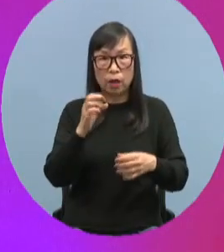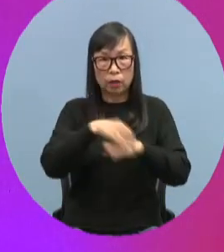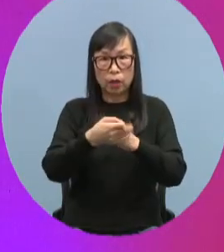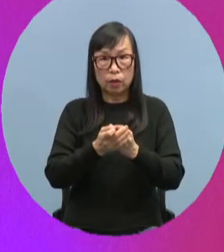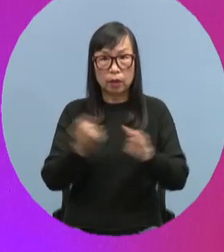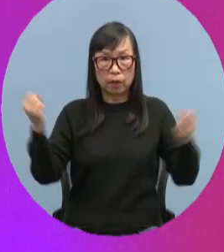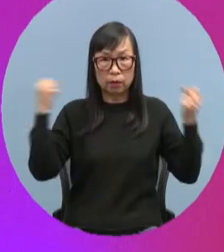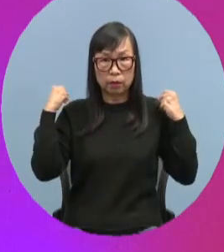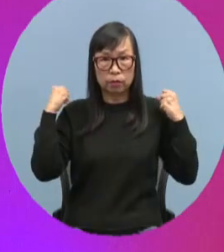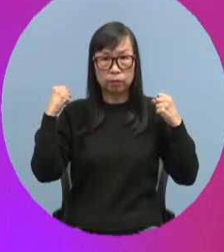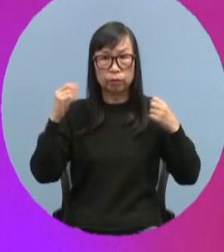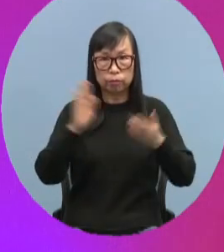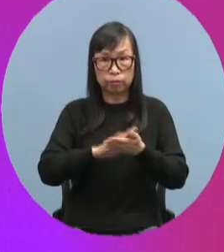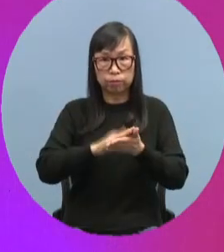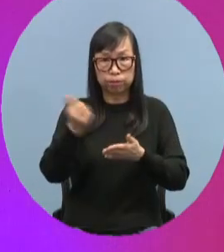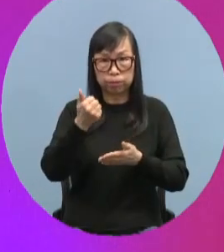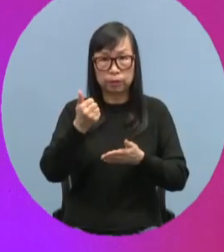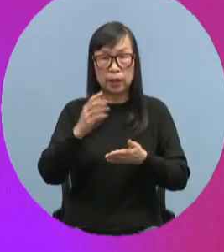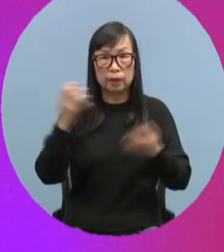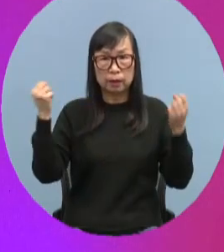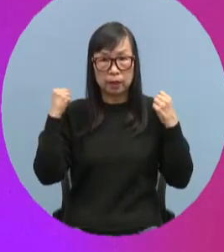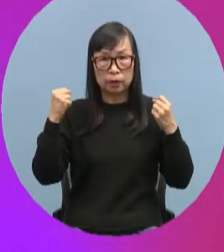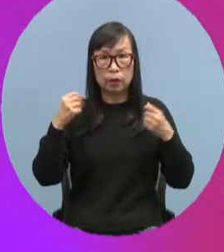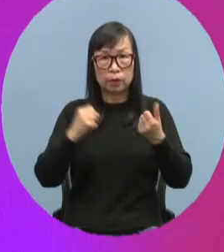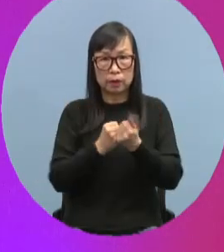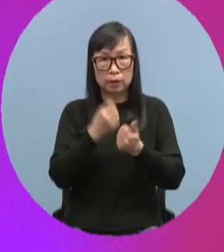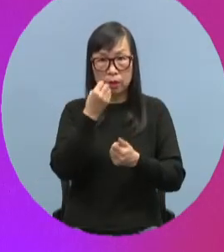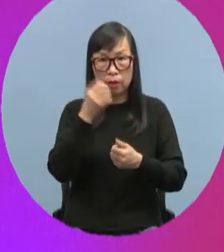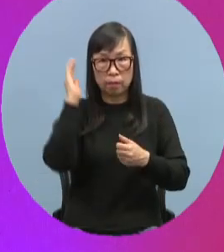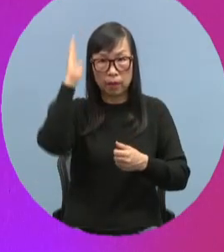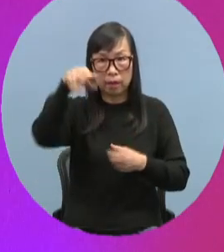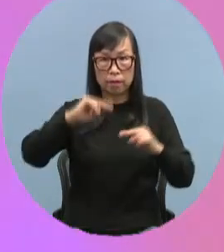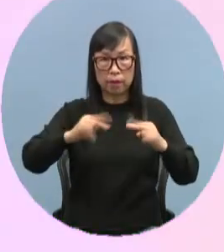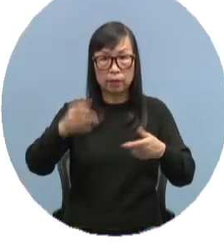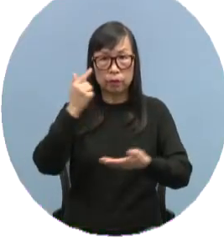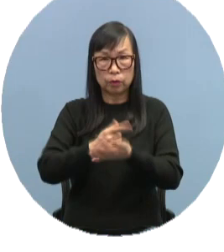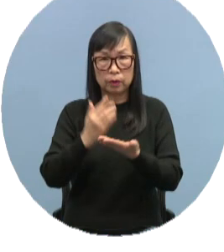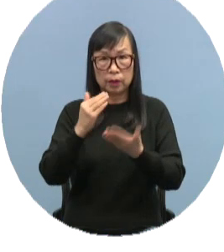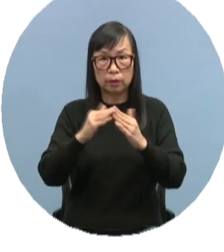育盛事之都，令體育成為支持香港未來發展的重要產業。